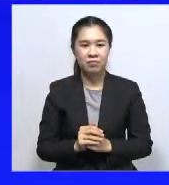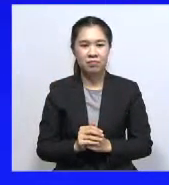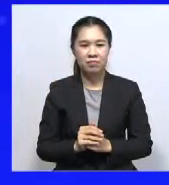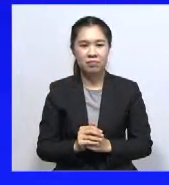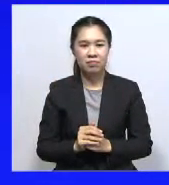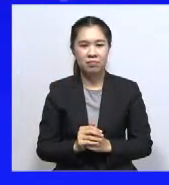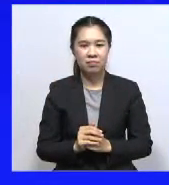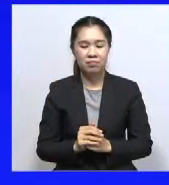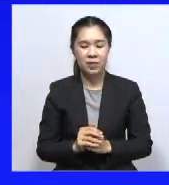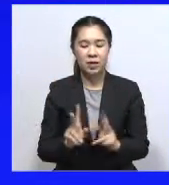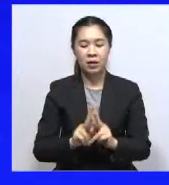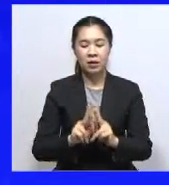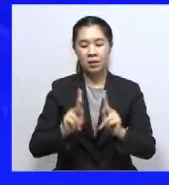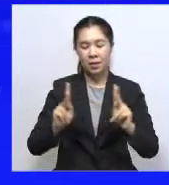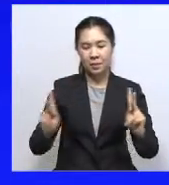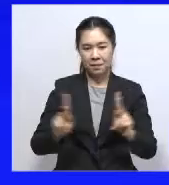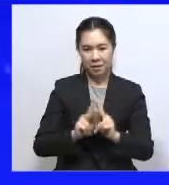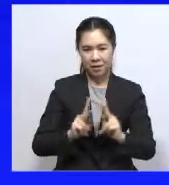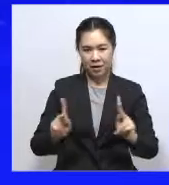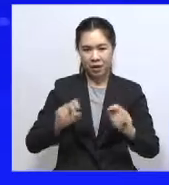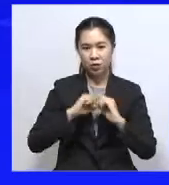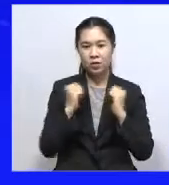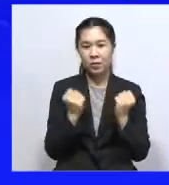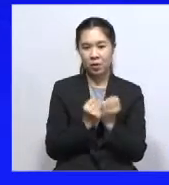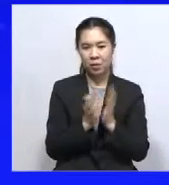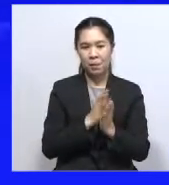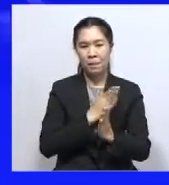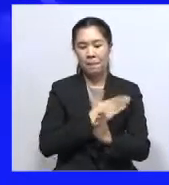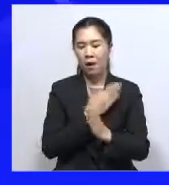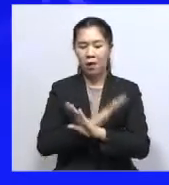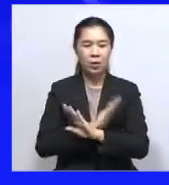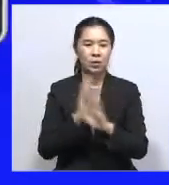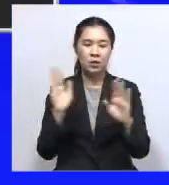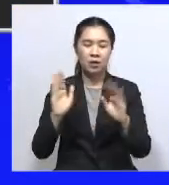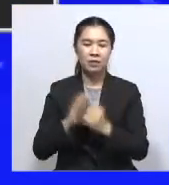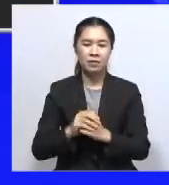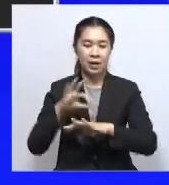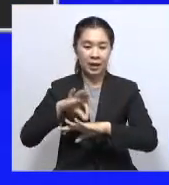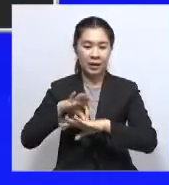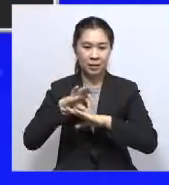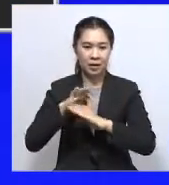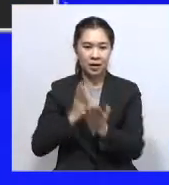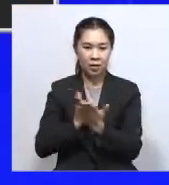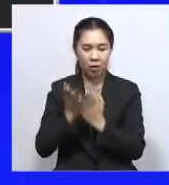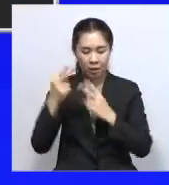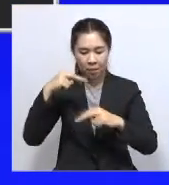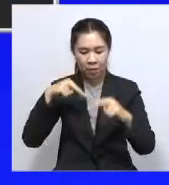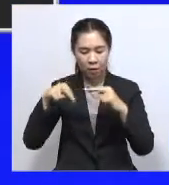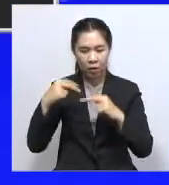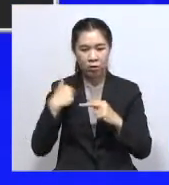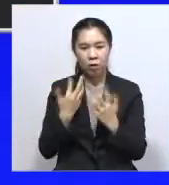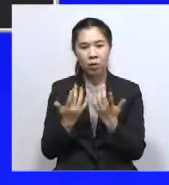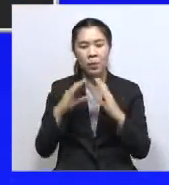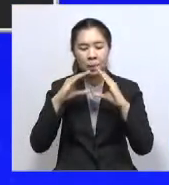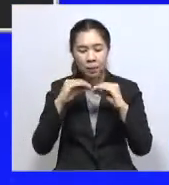พ้นจากคณะกรรมการมหาเถรสมาคมค่ะส่วนตำแหน่งทางปกครองนะคะอันนี้จะต้องใช้มติจากที่ประชุมคณะ